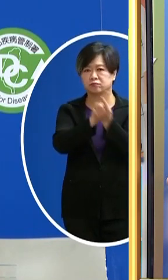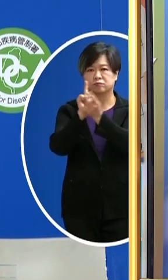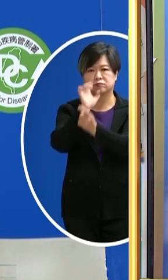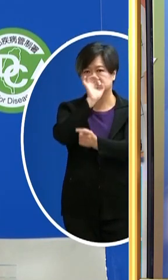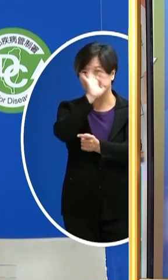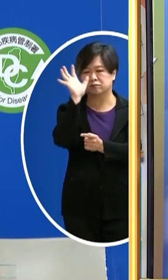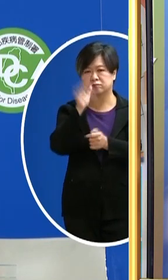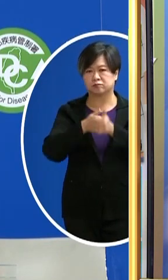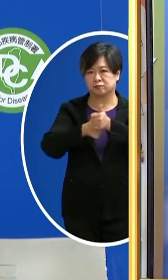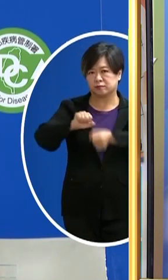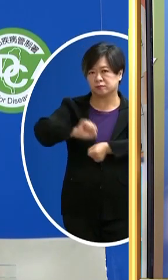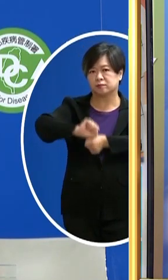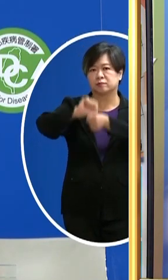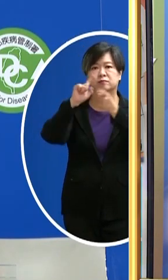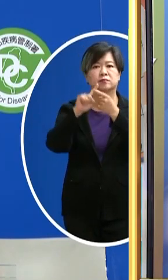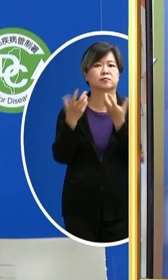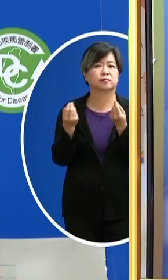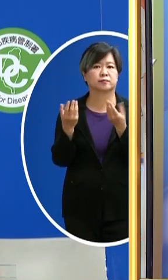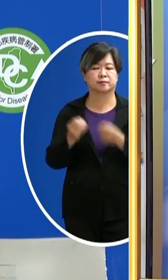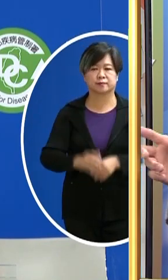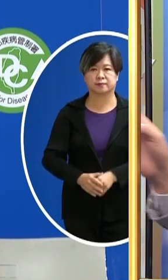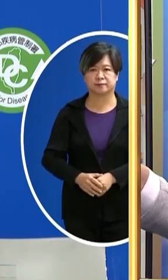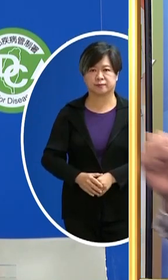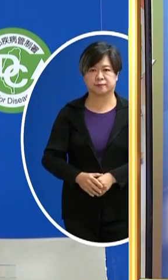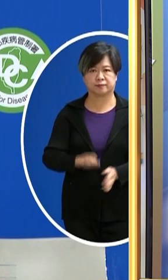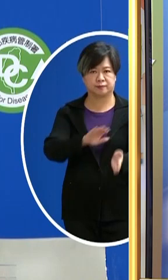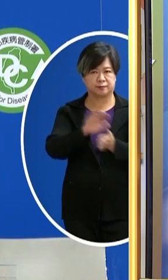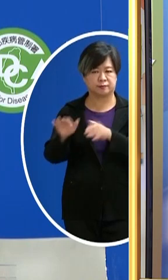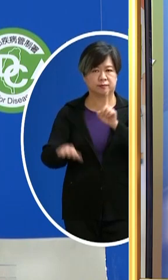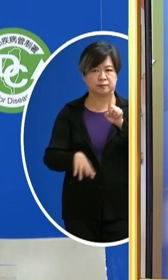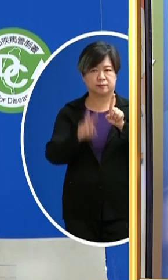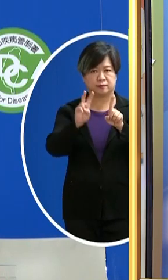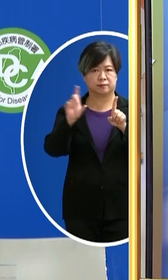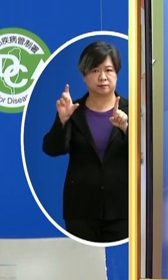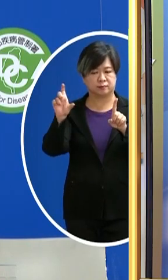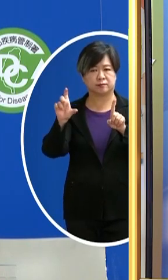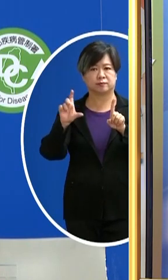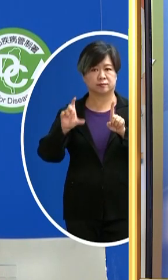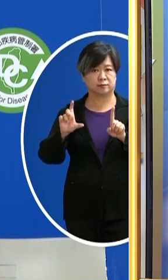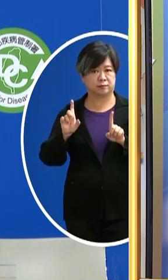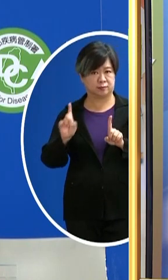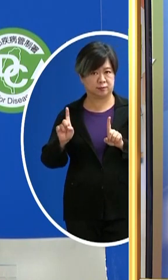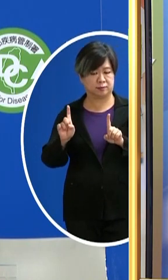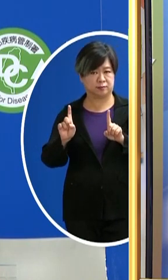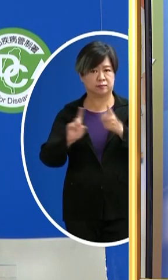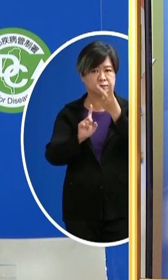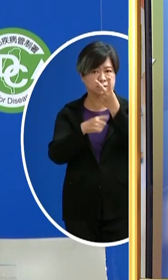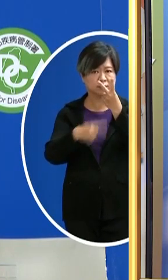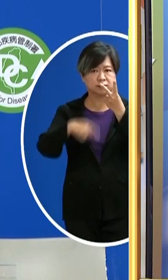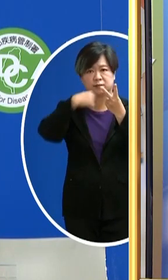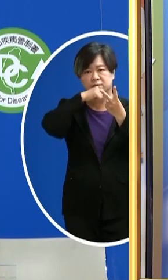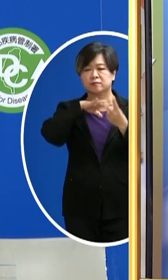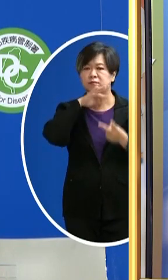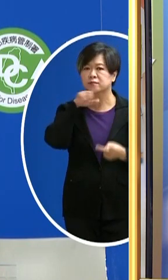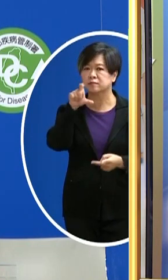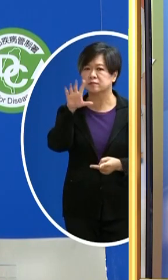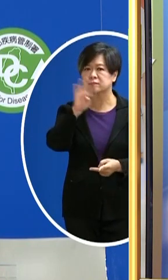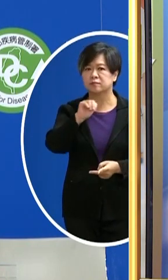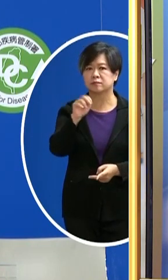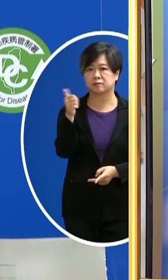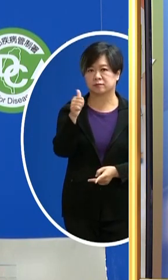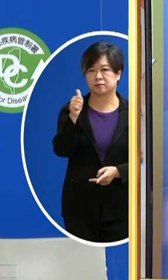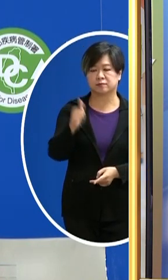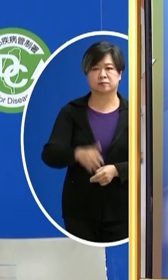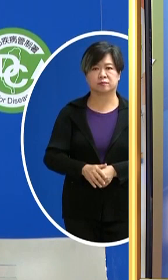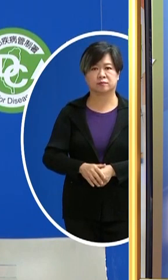体大，所以你必须要把它及早列？那为什么跟彰化、跟总统府这一些有关的个案里面标准会不太一样？那